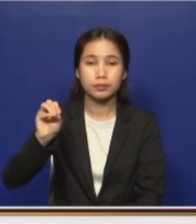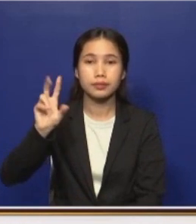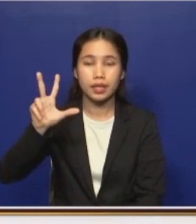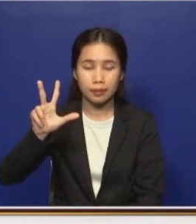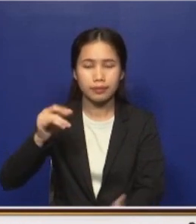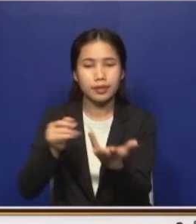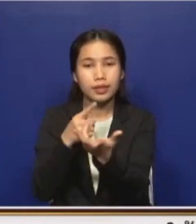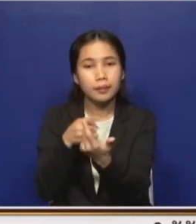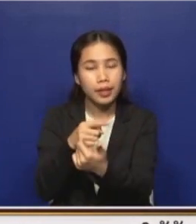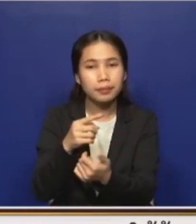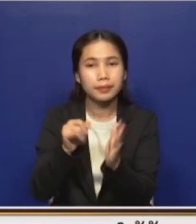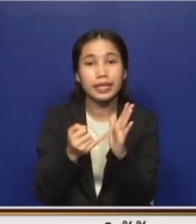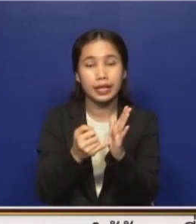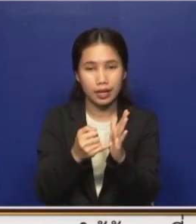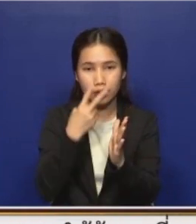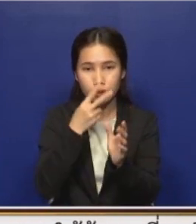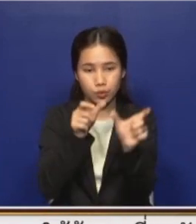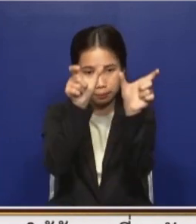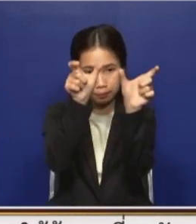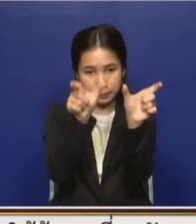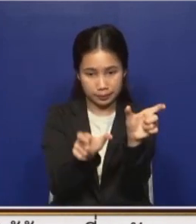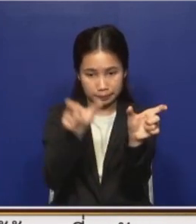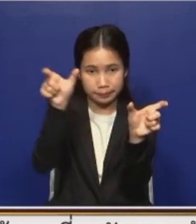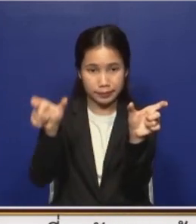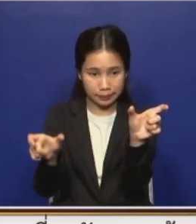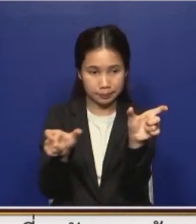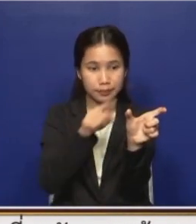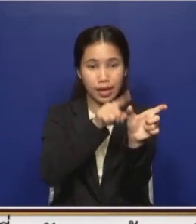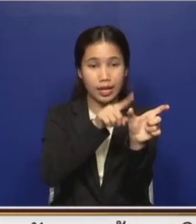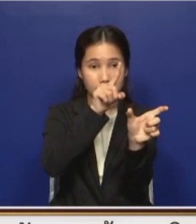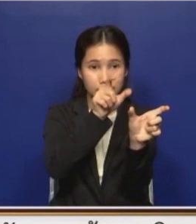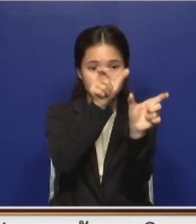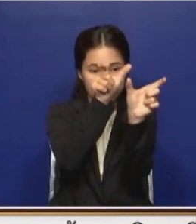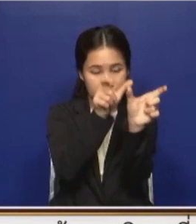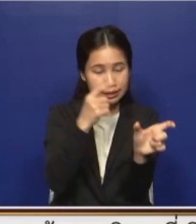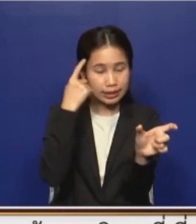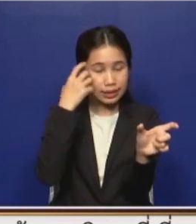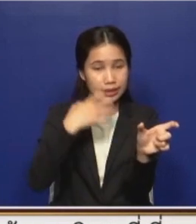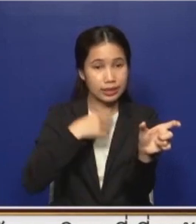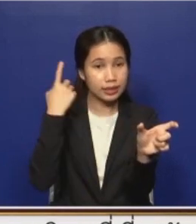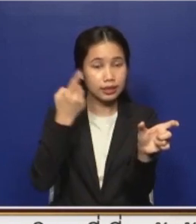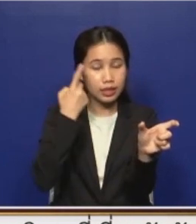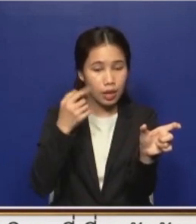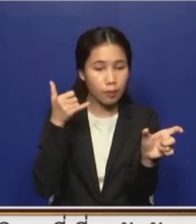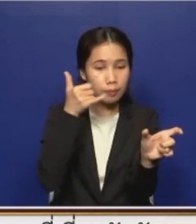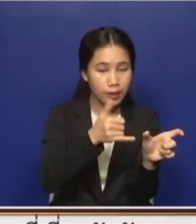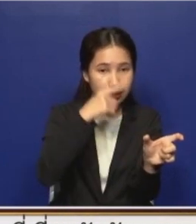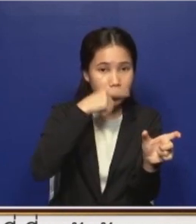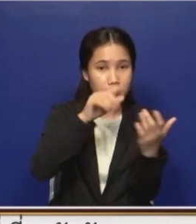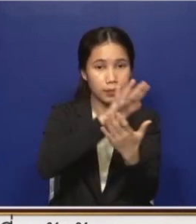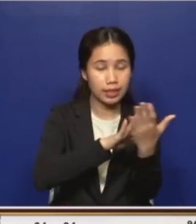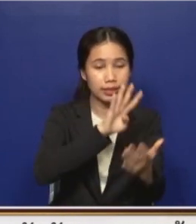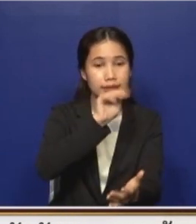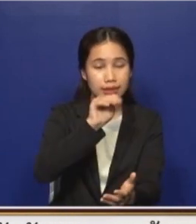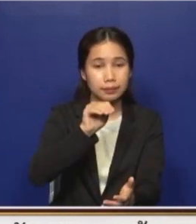ออกมานักท่องเที่ยวเข้ามาได้ 6.7 นะฮะและหรืออาจจะรวมการท่องเที่ยวในประเทศด้ว